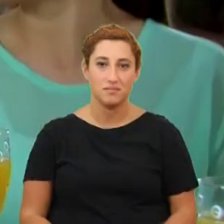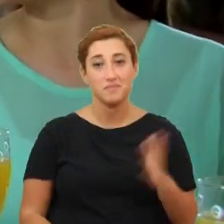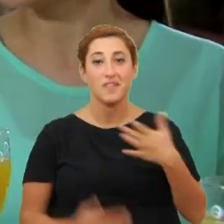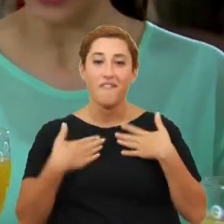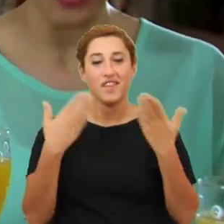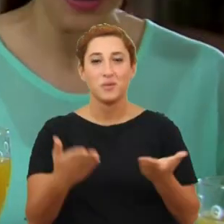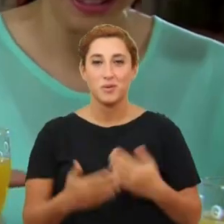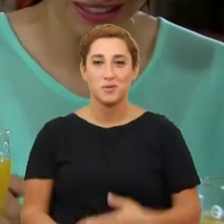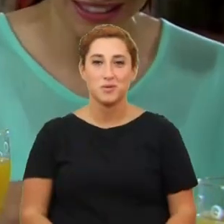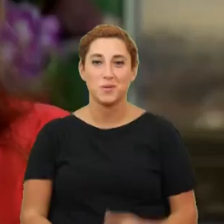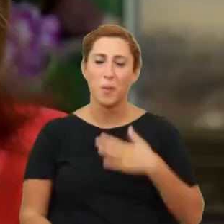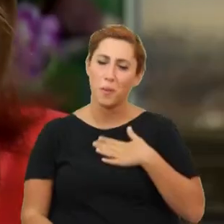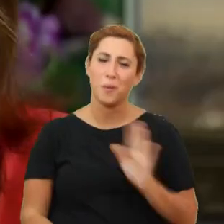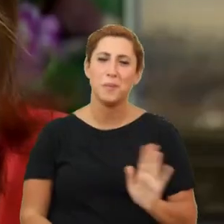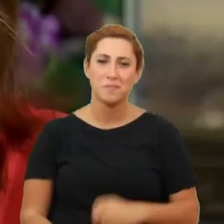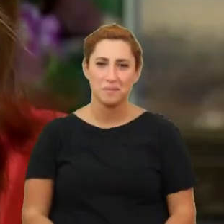Hadi afiyet olsun.